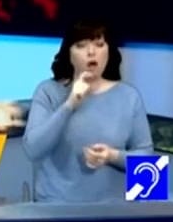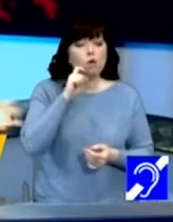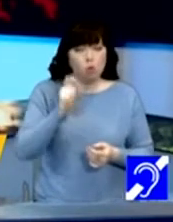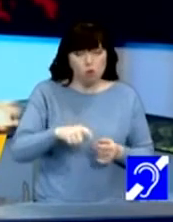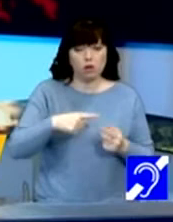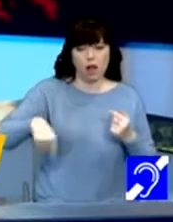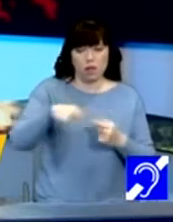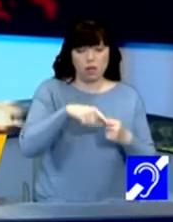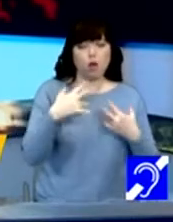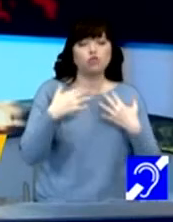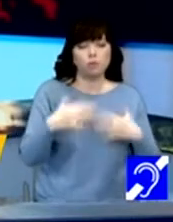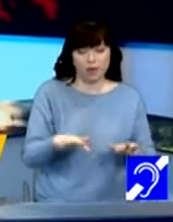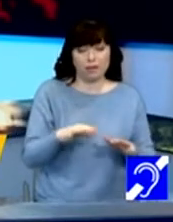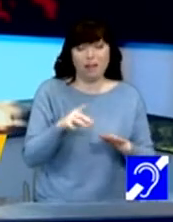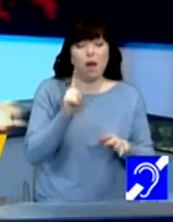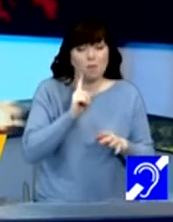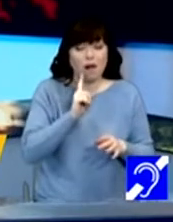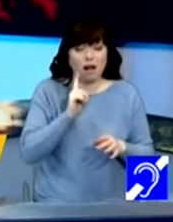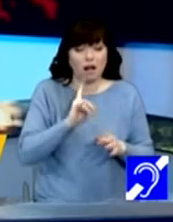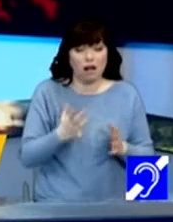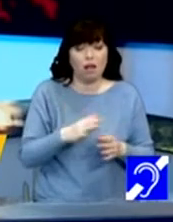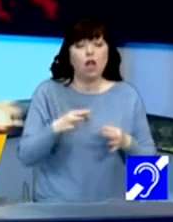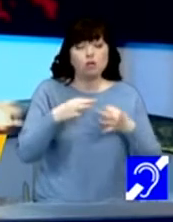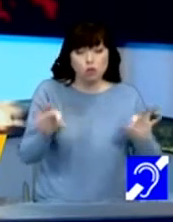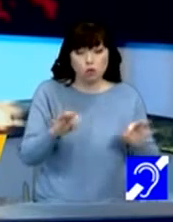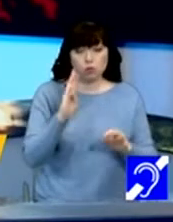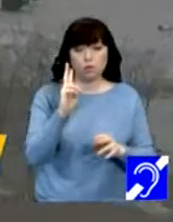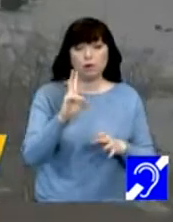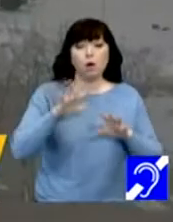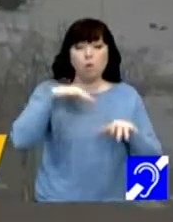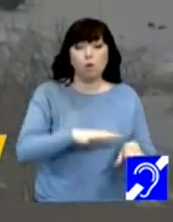Ucraina a pierdut, cel puțin temporar, accesul la Marea Azov.